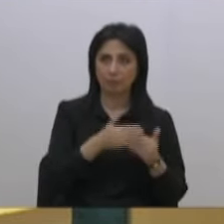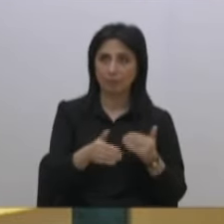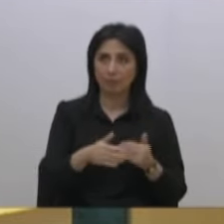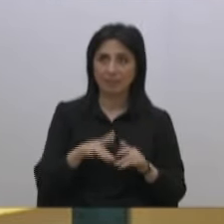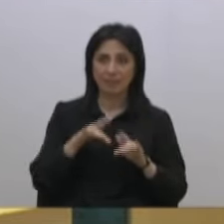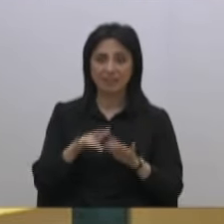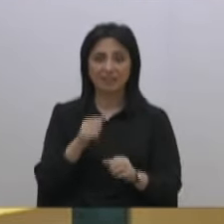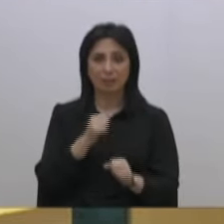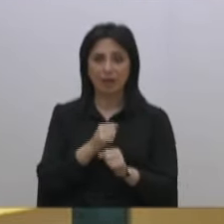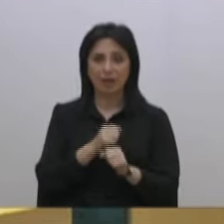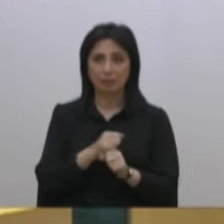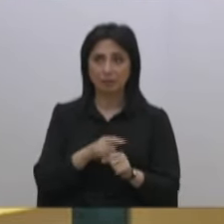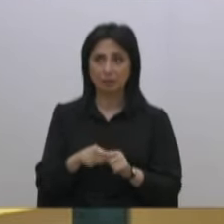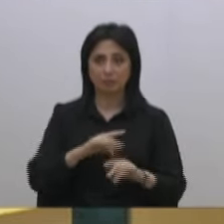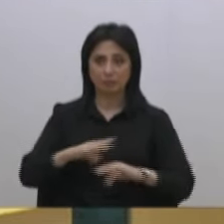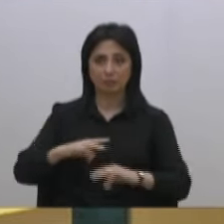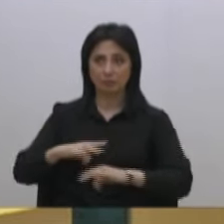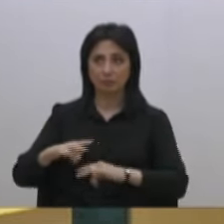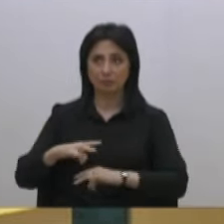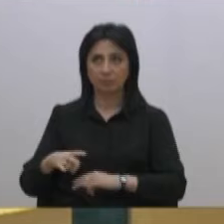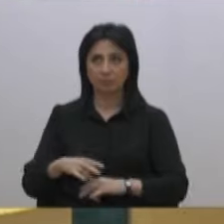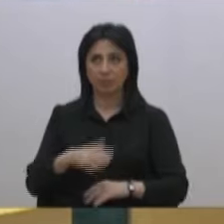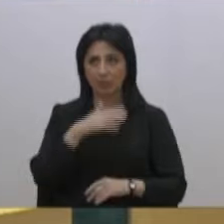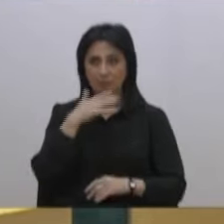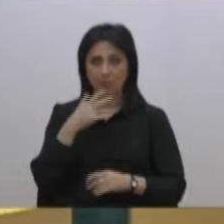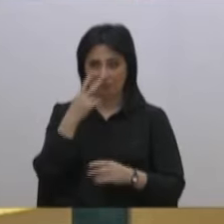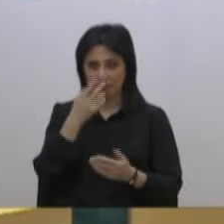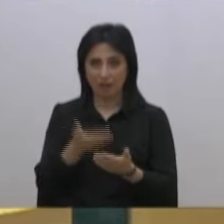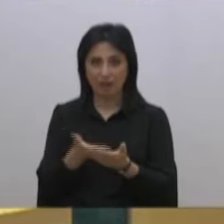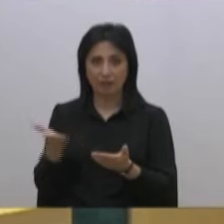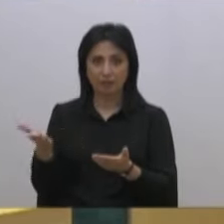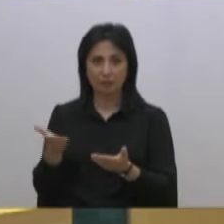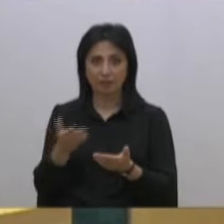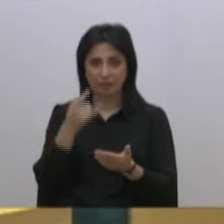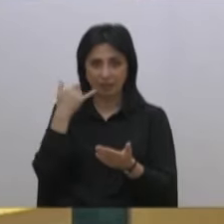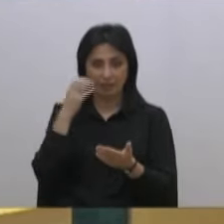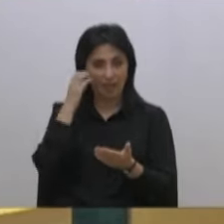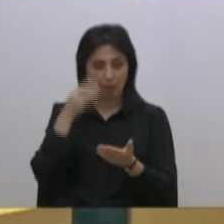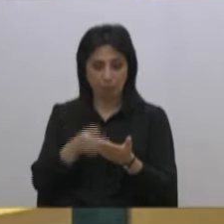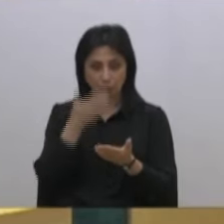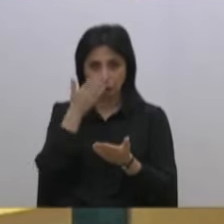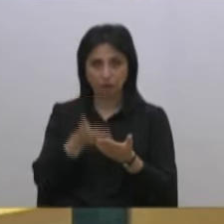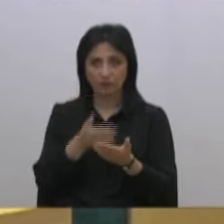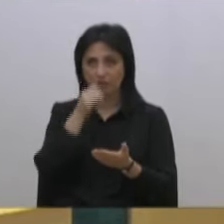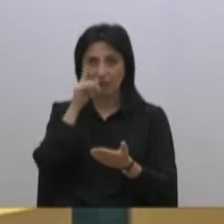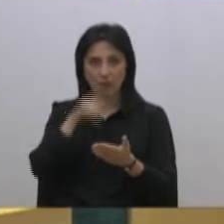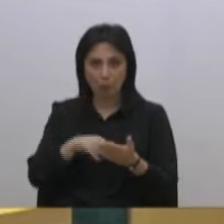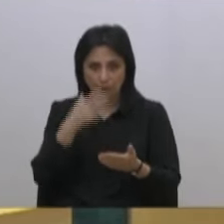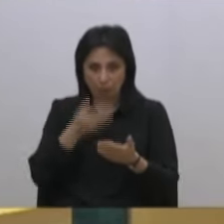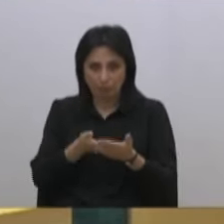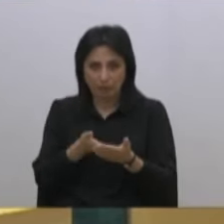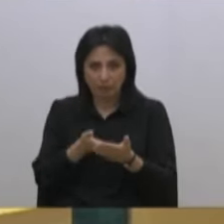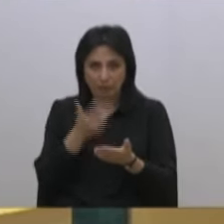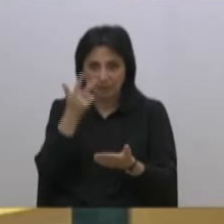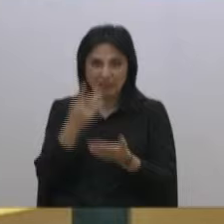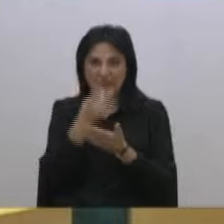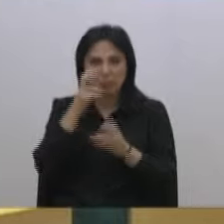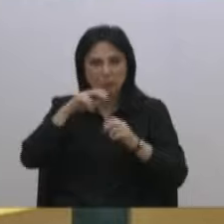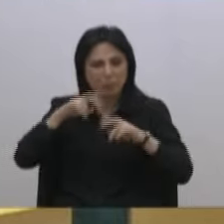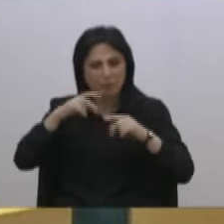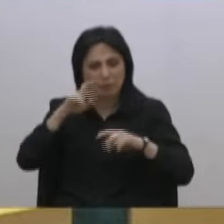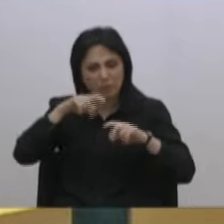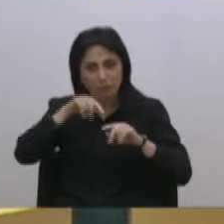საქმით იმას აკეთებენ, რა ტექსტიც აგერ ჩვენ ბევრმა გავშალეთ ჩვენს ტელეფონებში და წავიკითხეთ და ვერ დაუჯერეთ საკუთარ თვალებს. სამჯერ გადავამოწმე